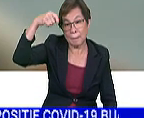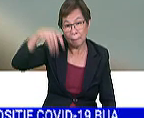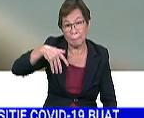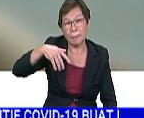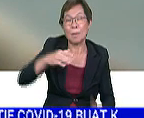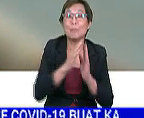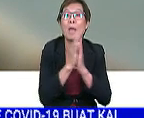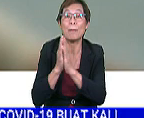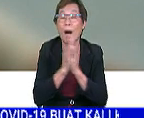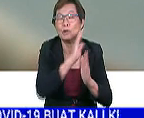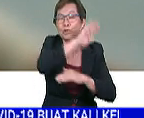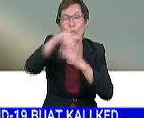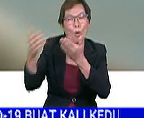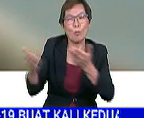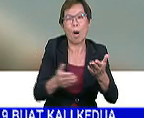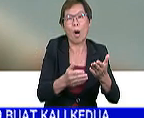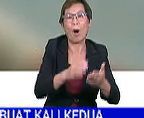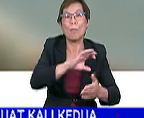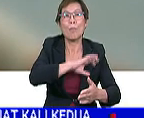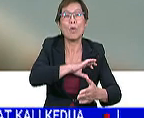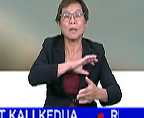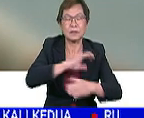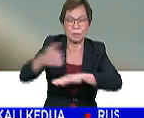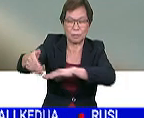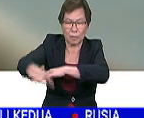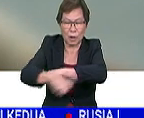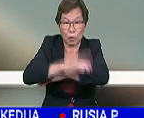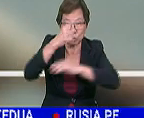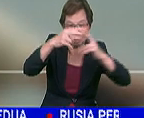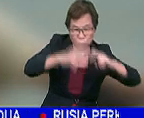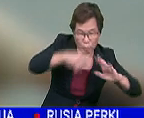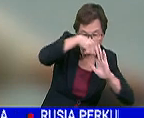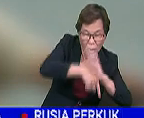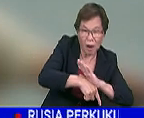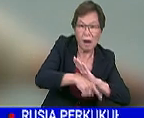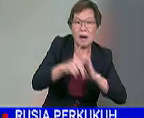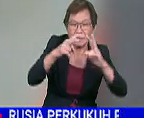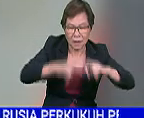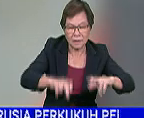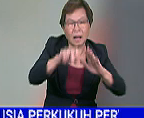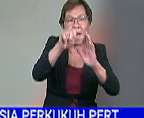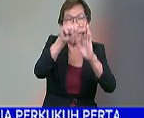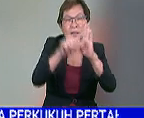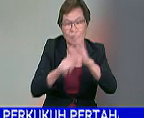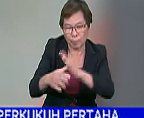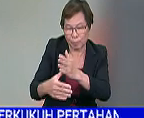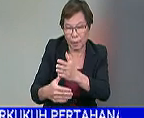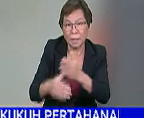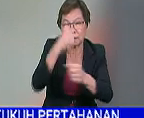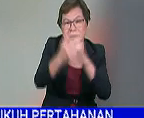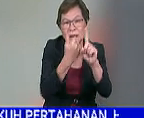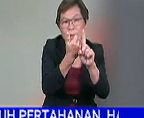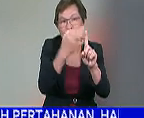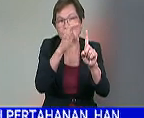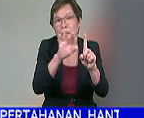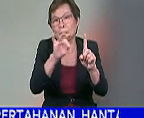ke jet polis Marin batu uban untuk siasatan lanjut kes disiasat di bawah akta perikanan 1985 dan